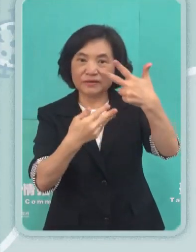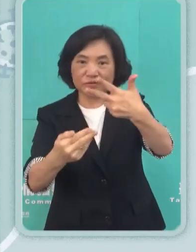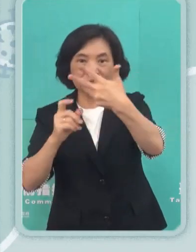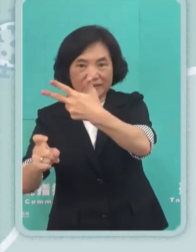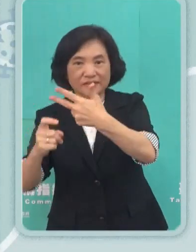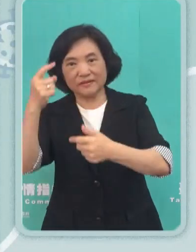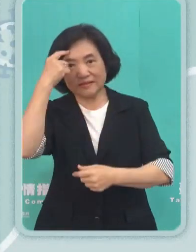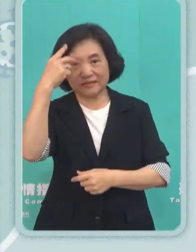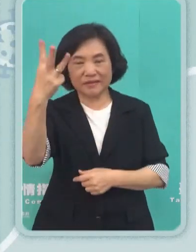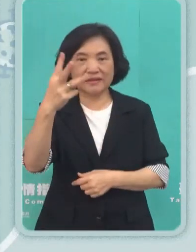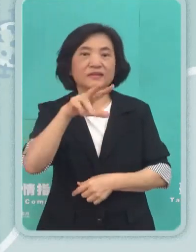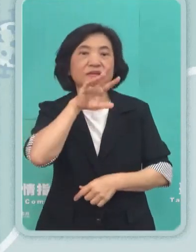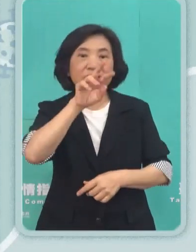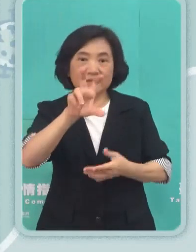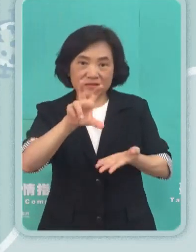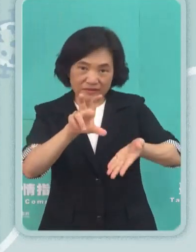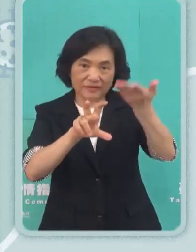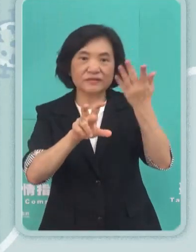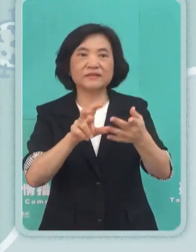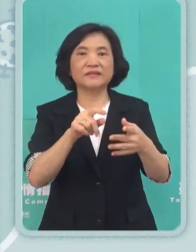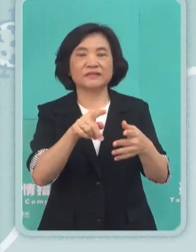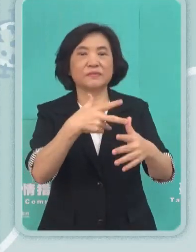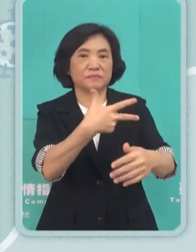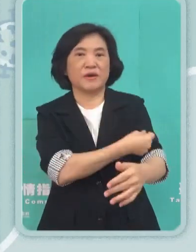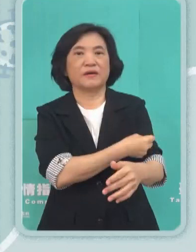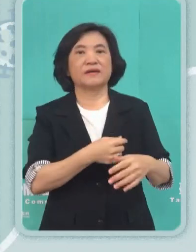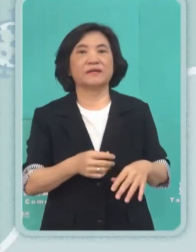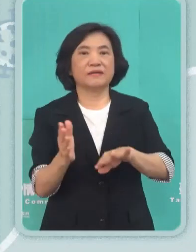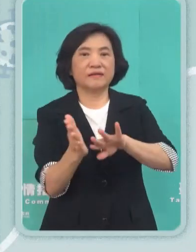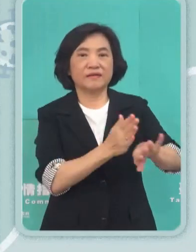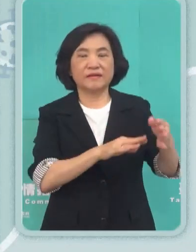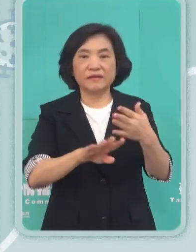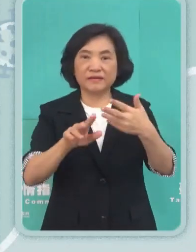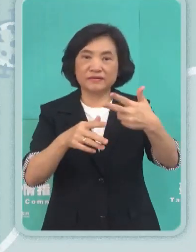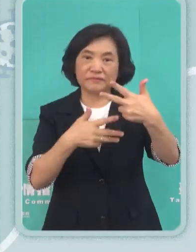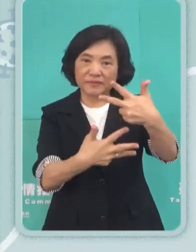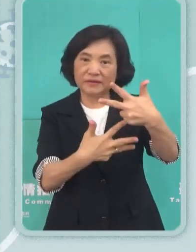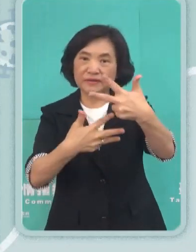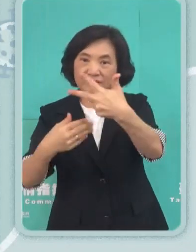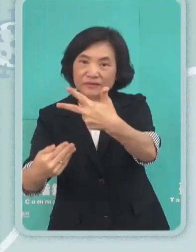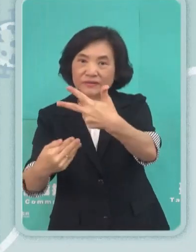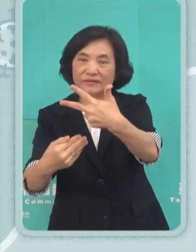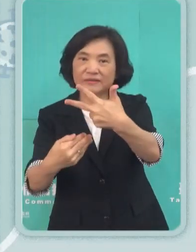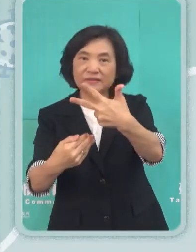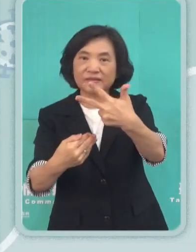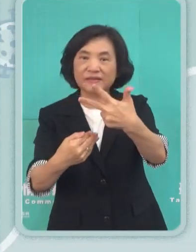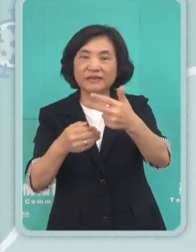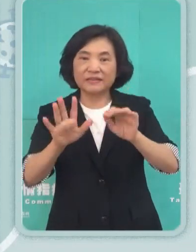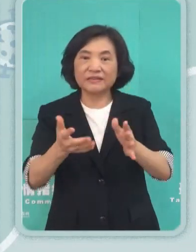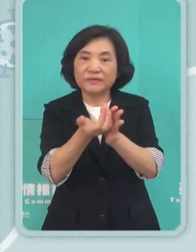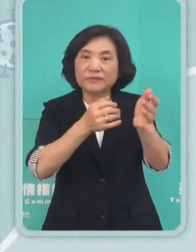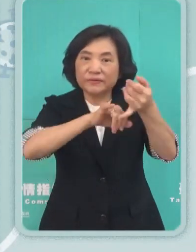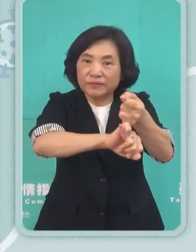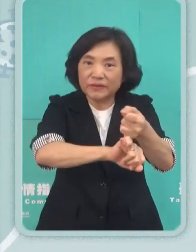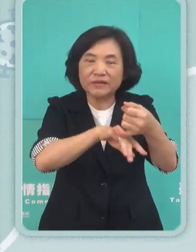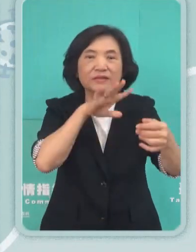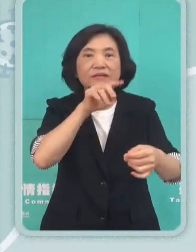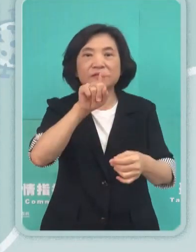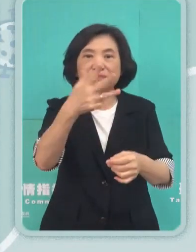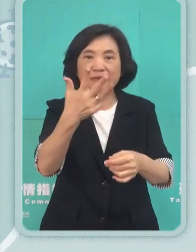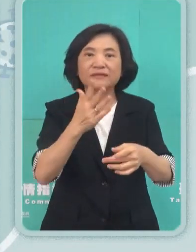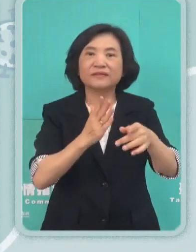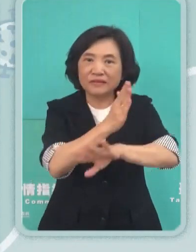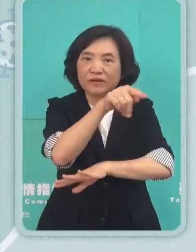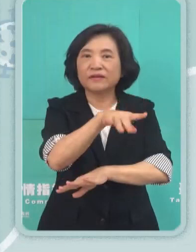70岁以上。那么同时，你知道我们现在也在7月8号、7月9号，你知道正在预约68岁以